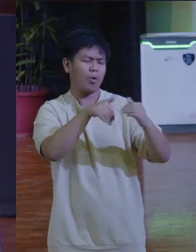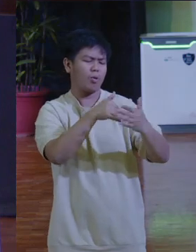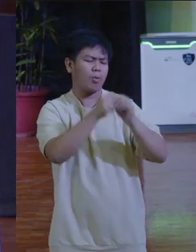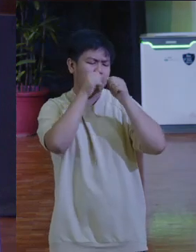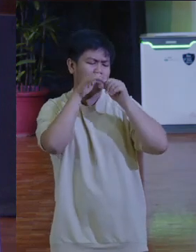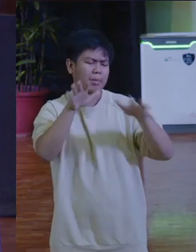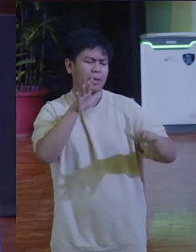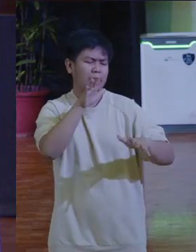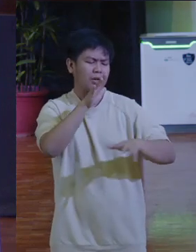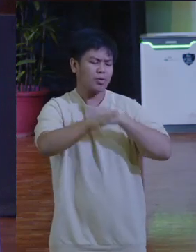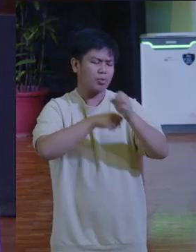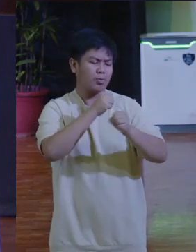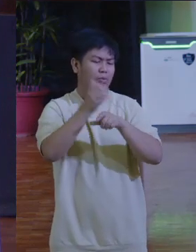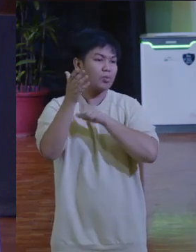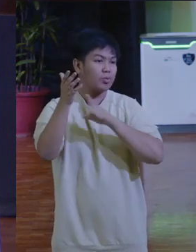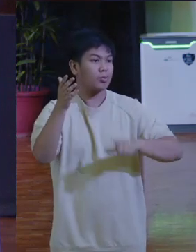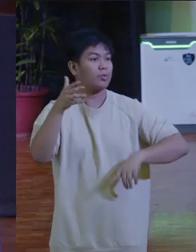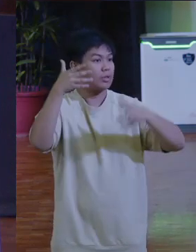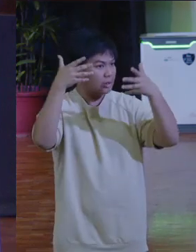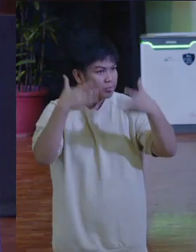favor. Period.